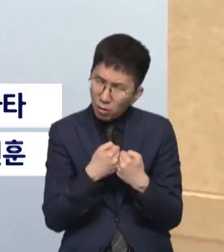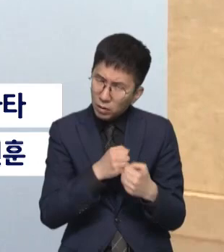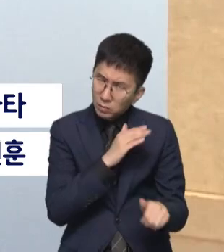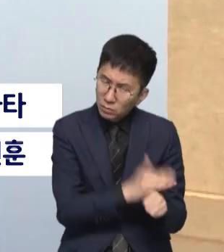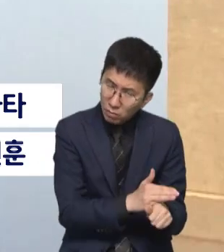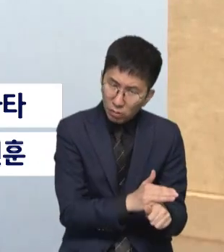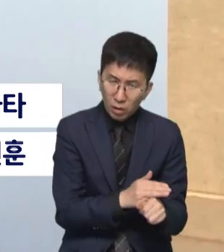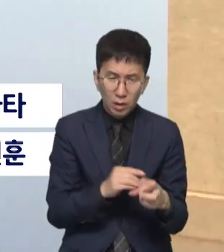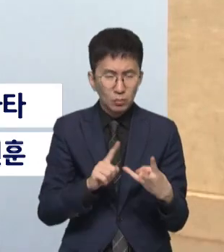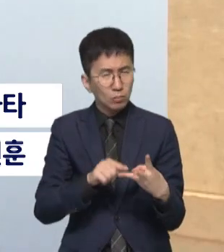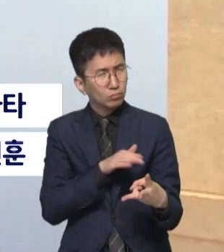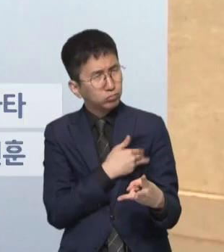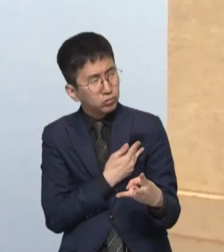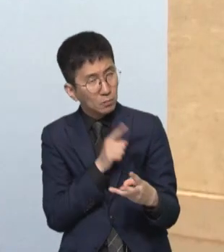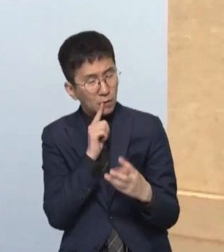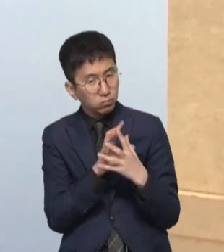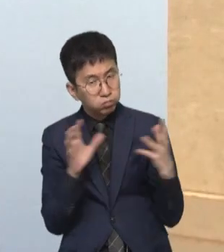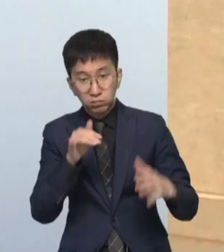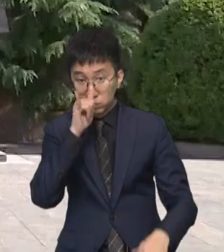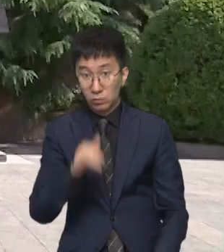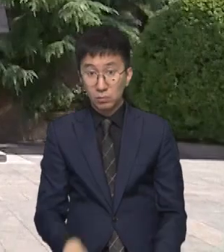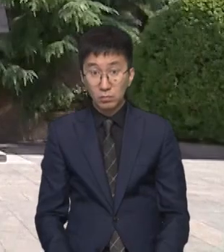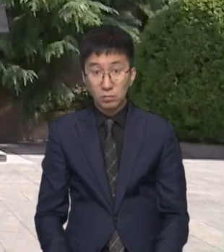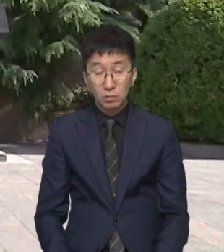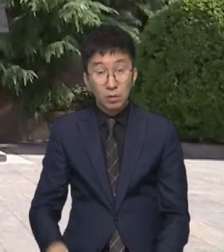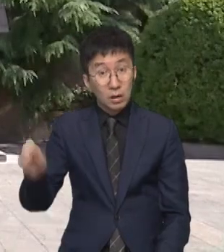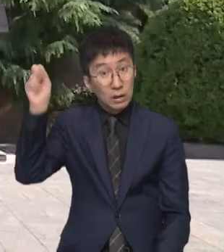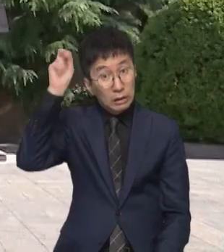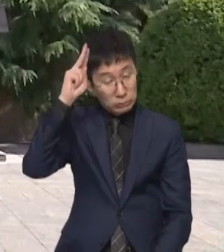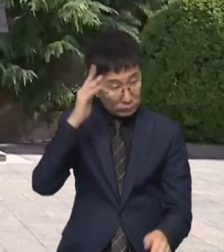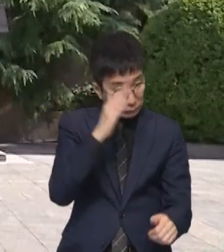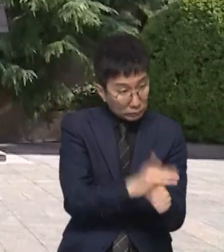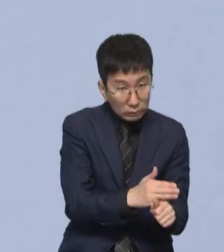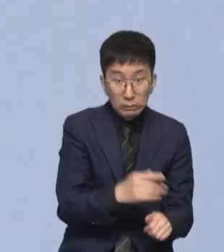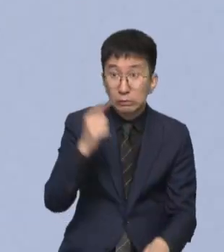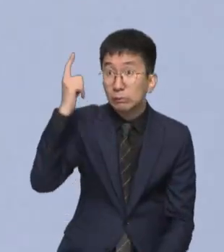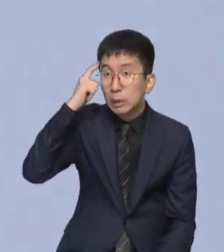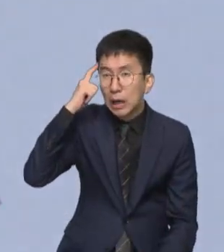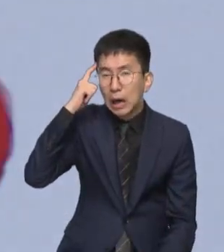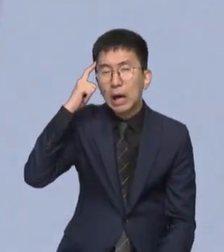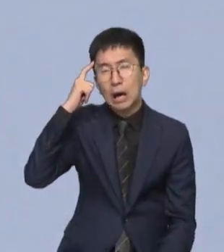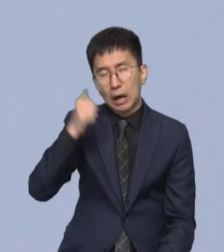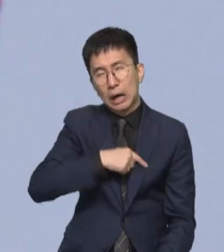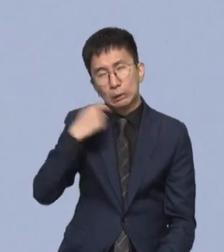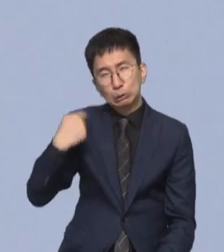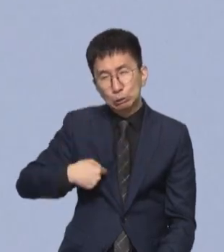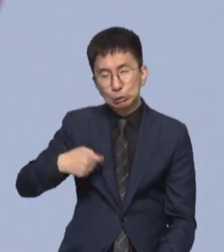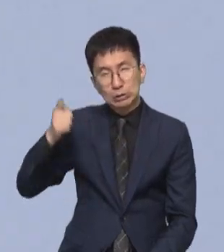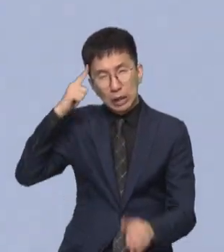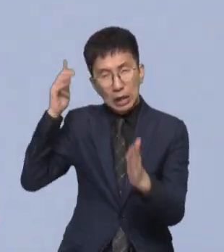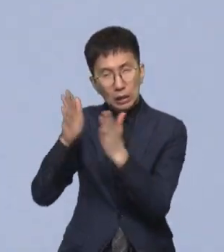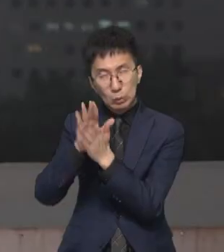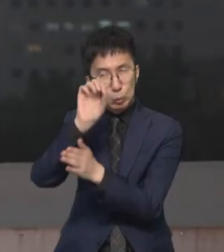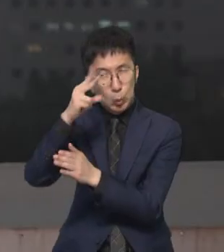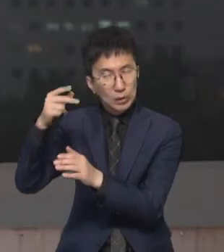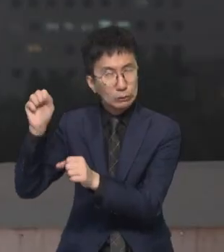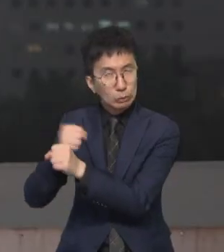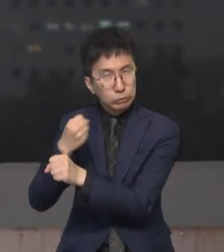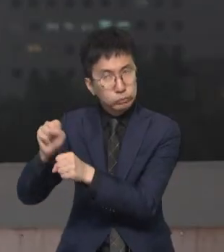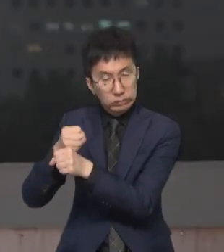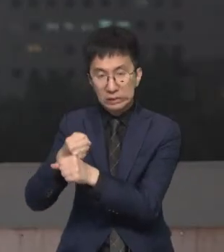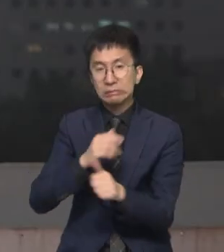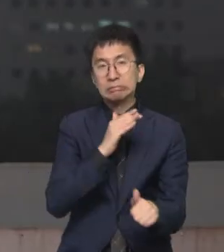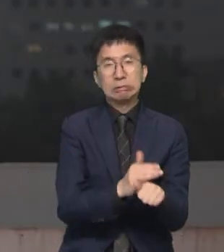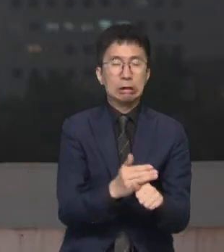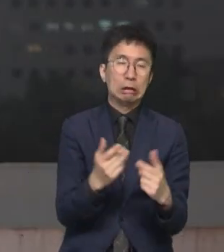갑작스럽고 불투명한 해임은 중국 지도부의 비밀스런 의사결정 구조를 다시 드러냈다는 평가입니다. 왕이 정치국